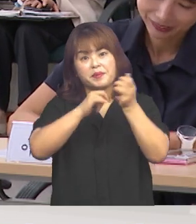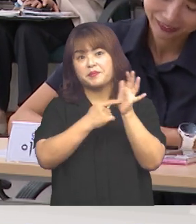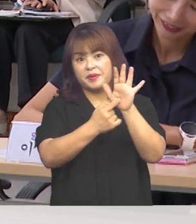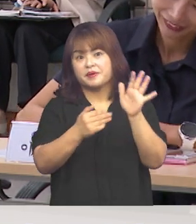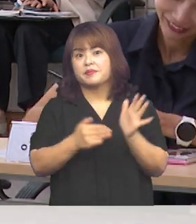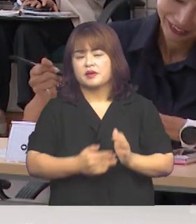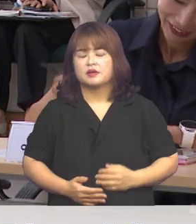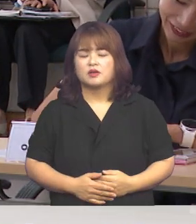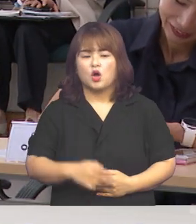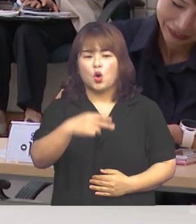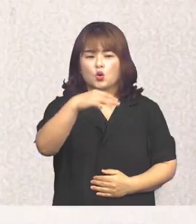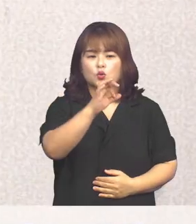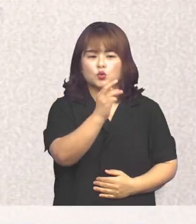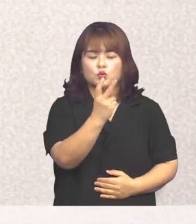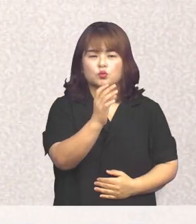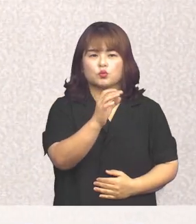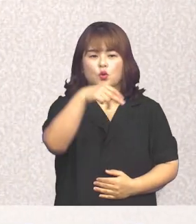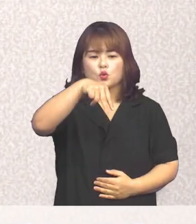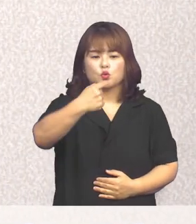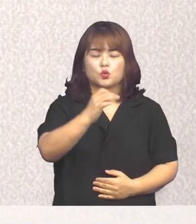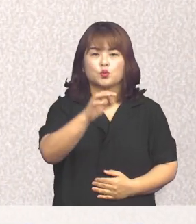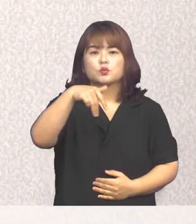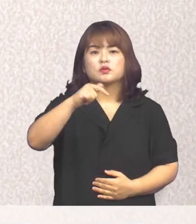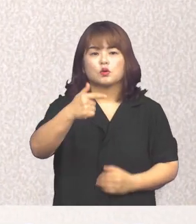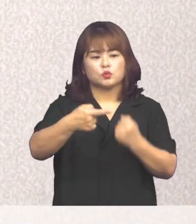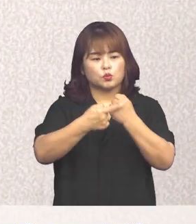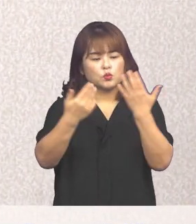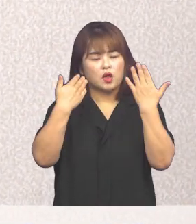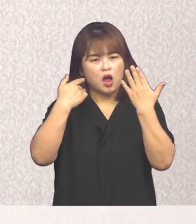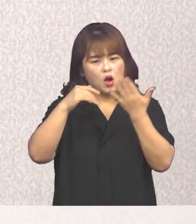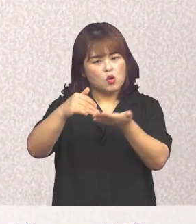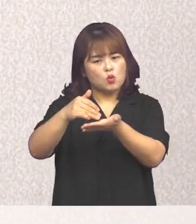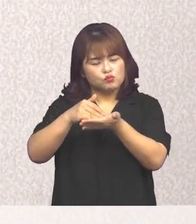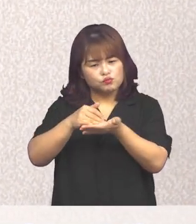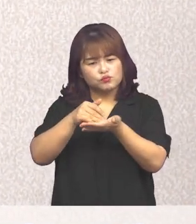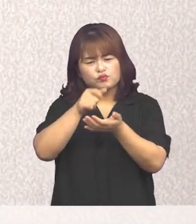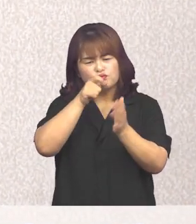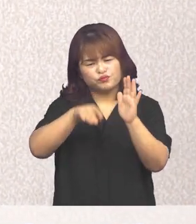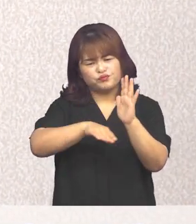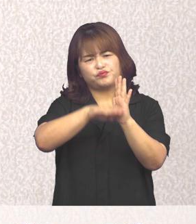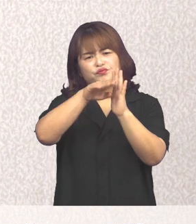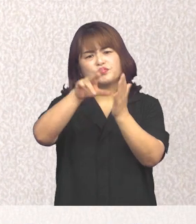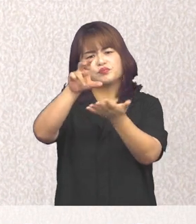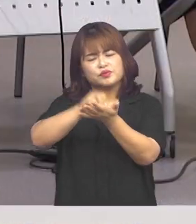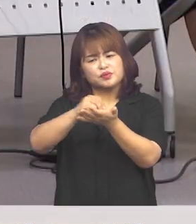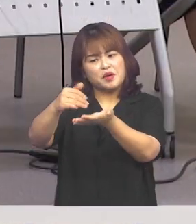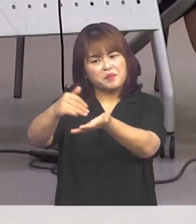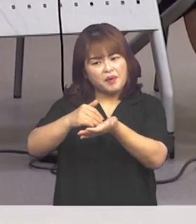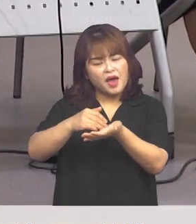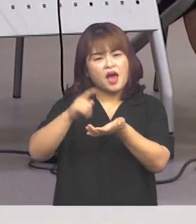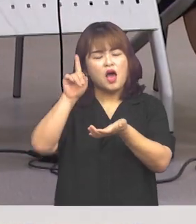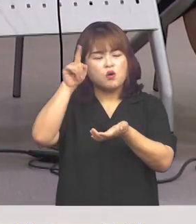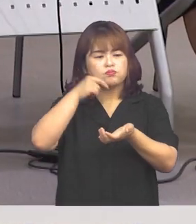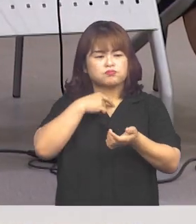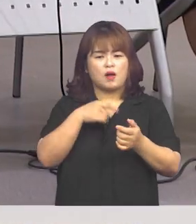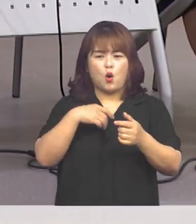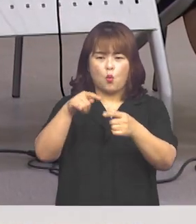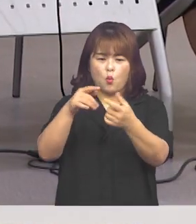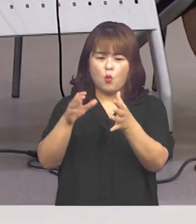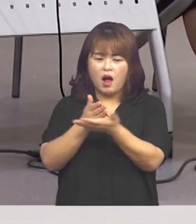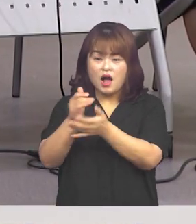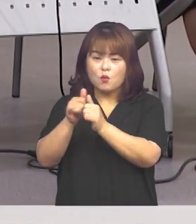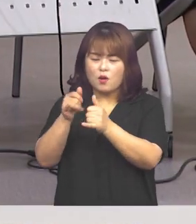약속했습니다. 또한 송전초 통학로 부근 침수 문제에 관한 건의사항에는 현장을 즉각 점검해 조치할 것을